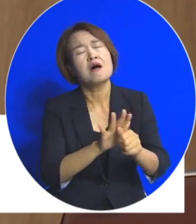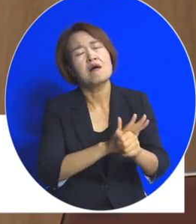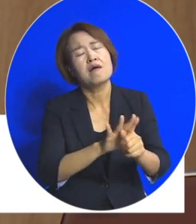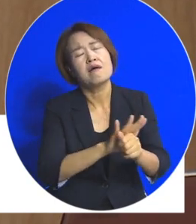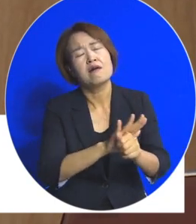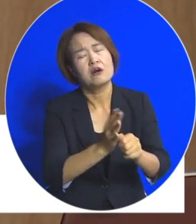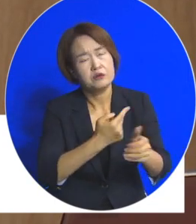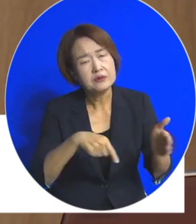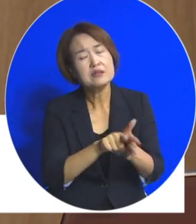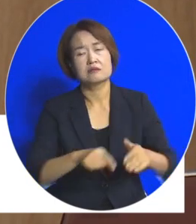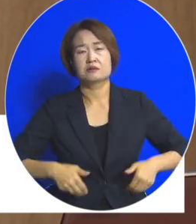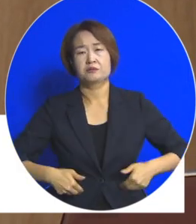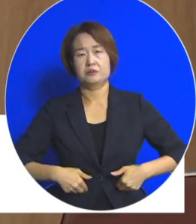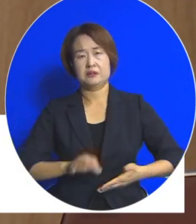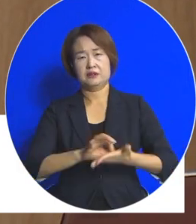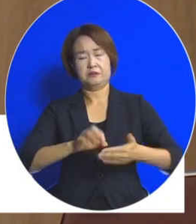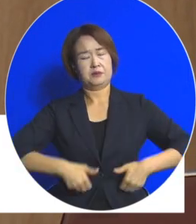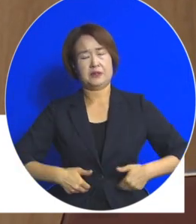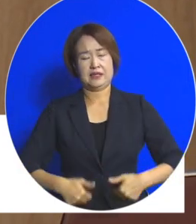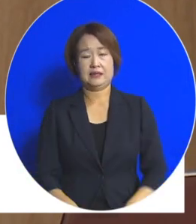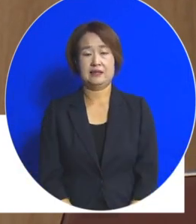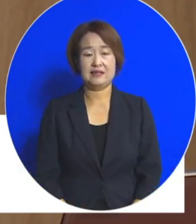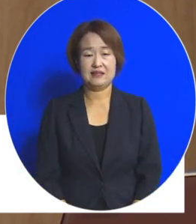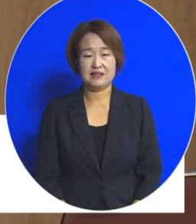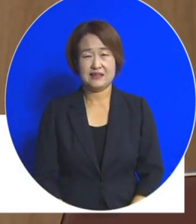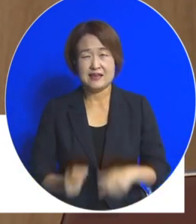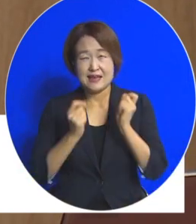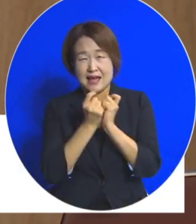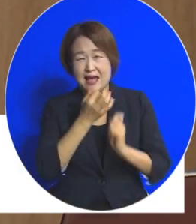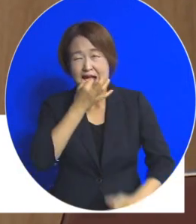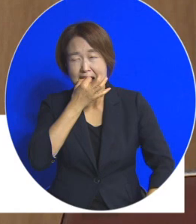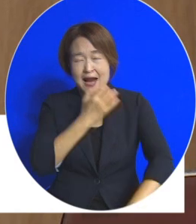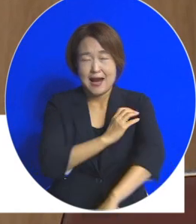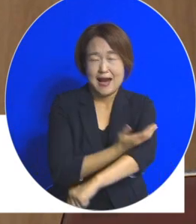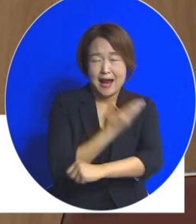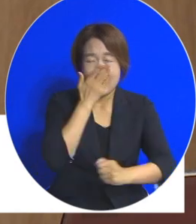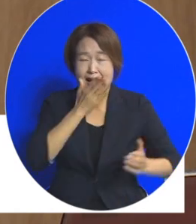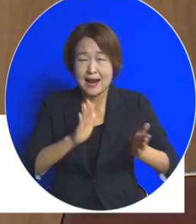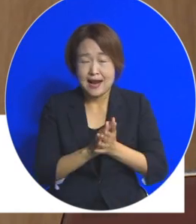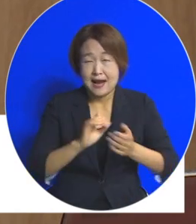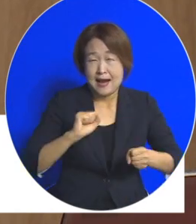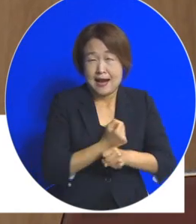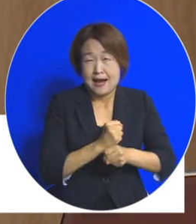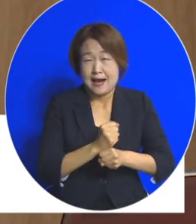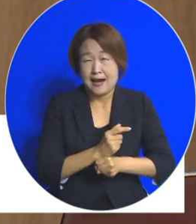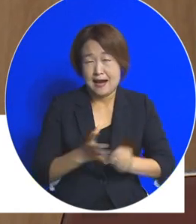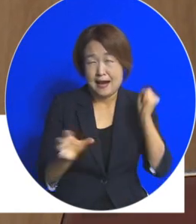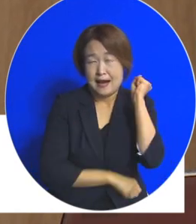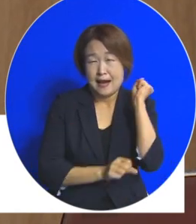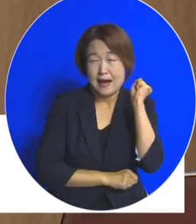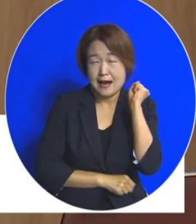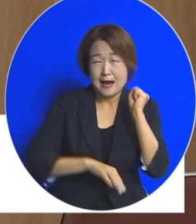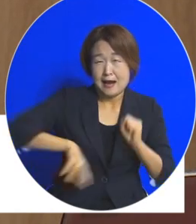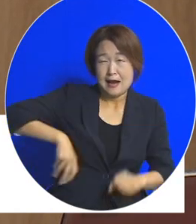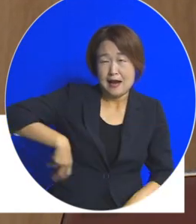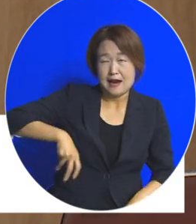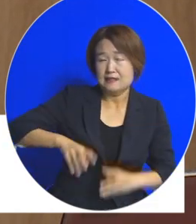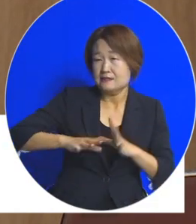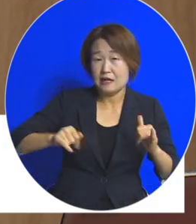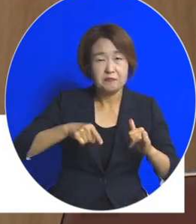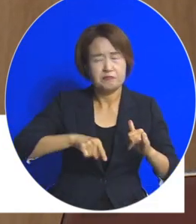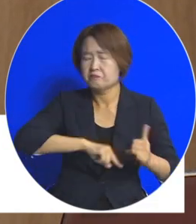사용되어야 합니다 이권 카르텔 부패 카르텔에 대한 보조금을